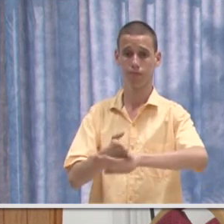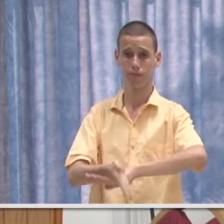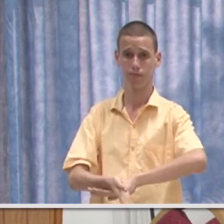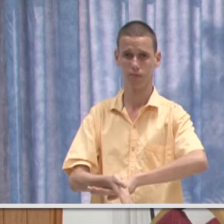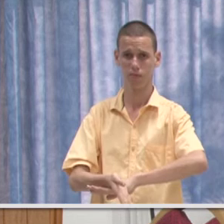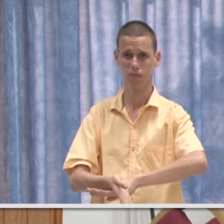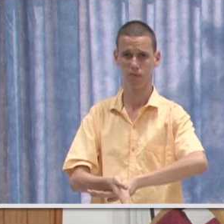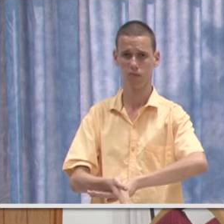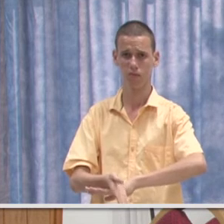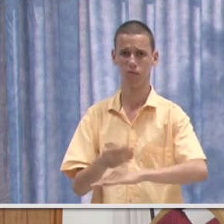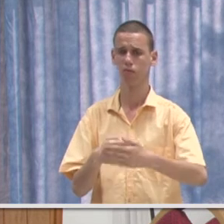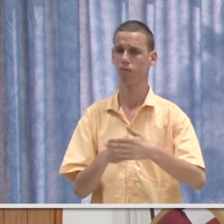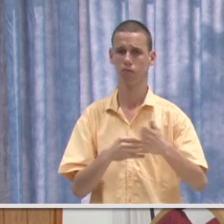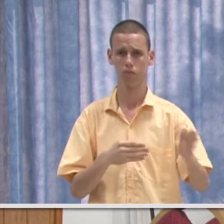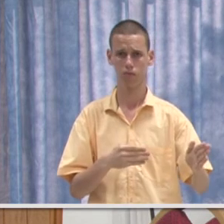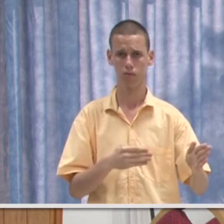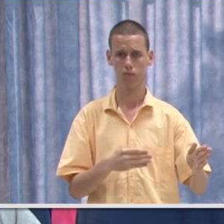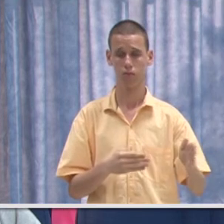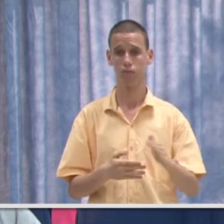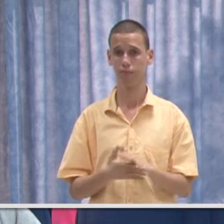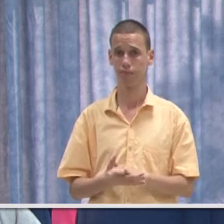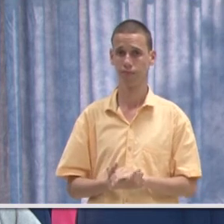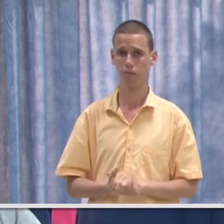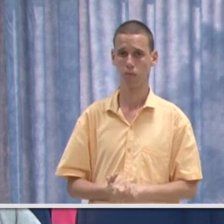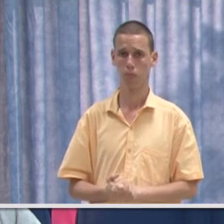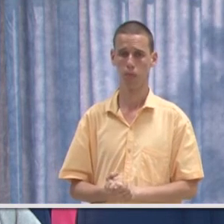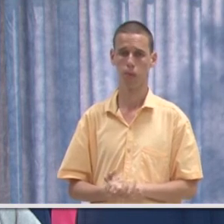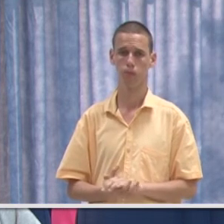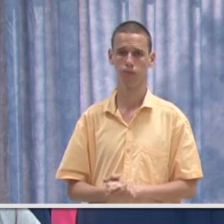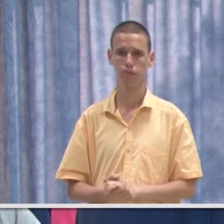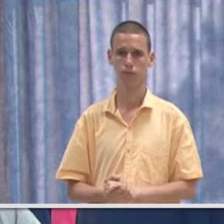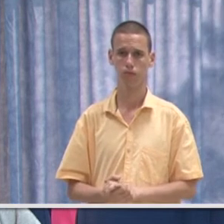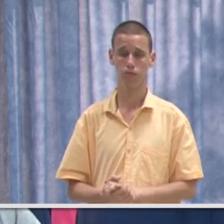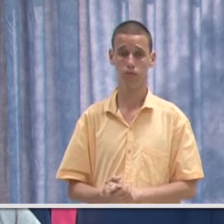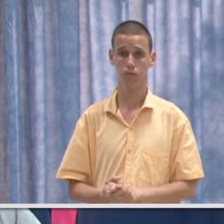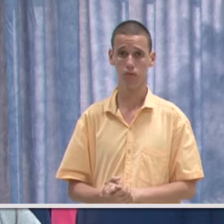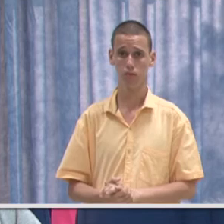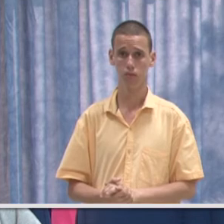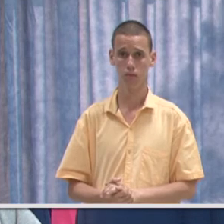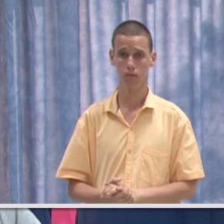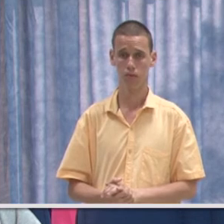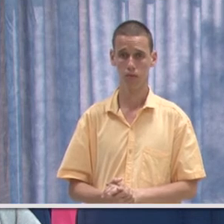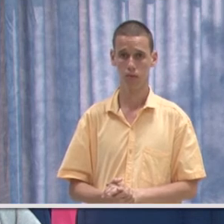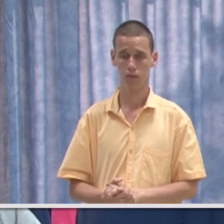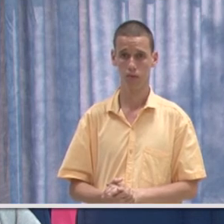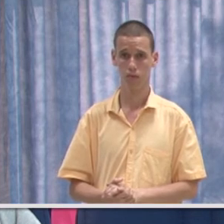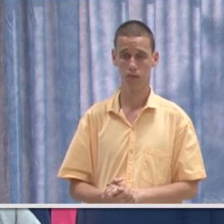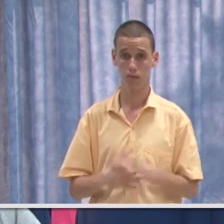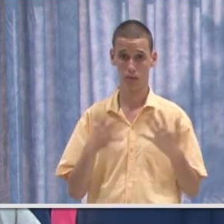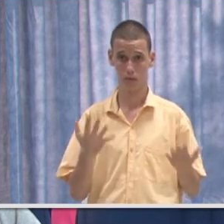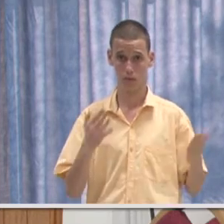patients. Ça veut dire les cliniques pour sortir dans centre social, ils parlent dans Ark Royal. Ark Royal.